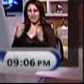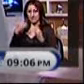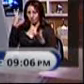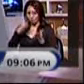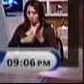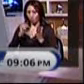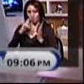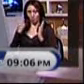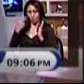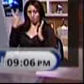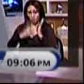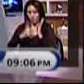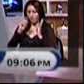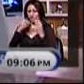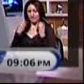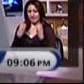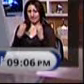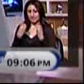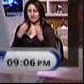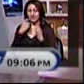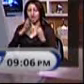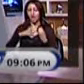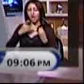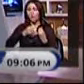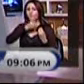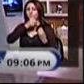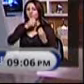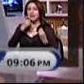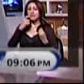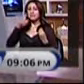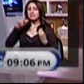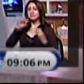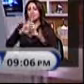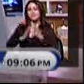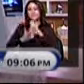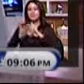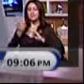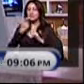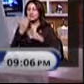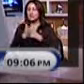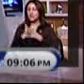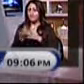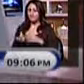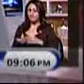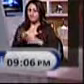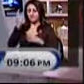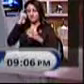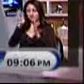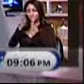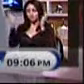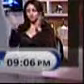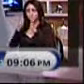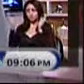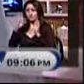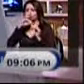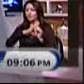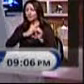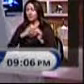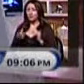ان شروط التعاقد مع القاضي لا يتم تغييرها اثناء خدمته. يعني ما ينفعش ان انت جيت اشتغلت